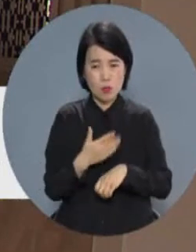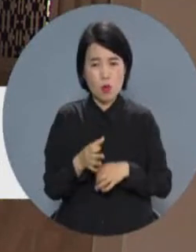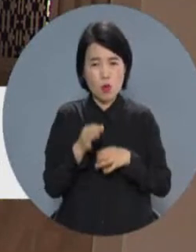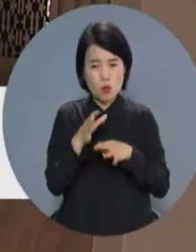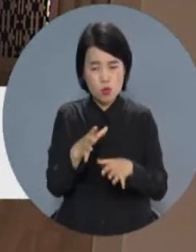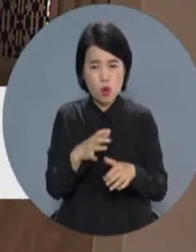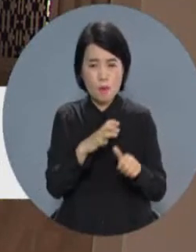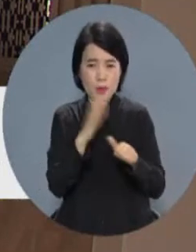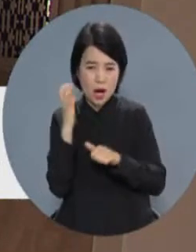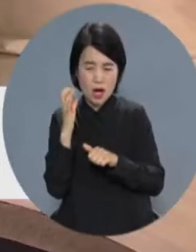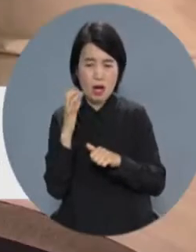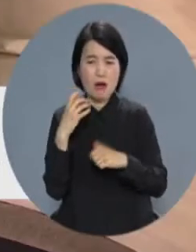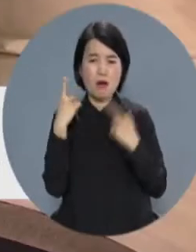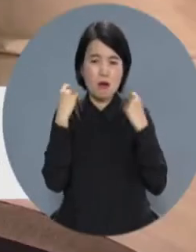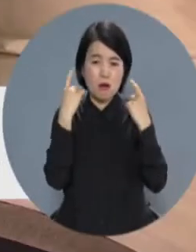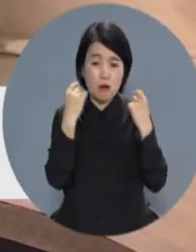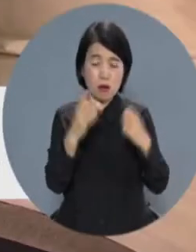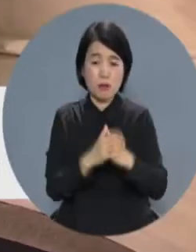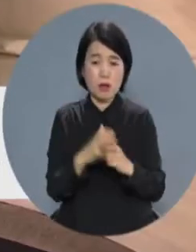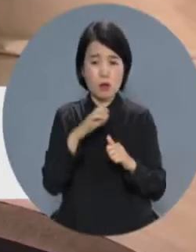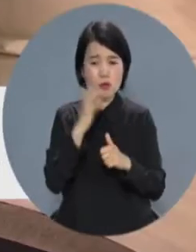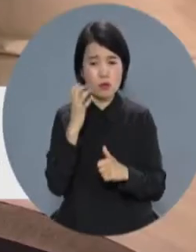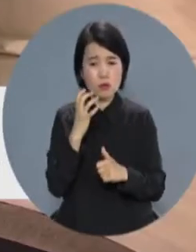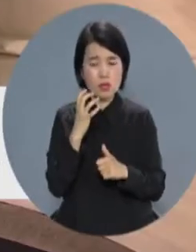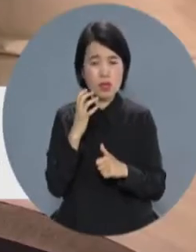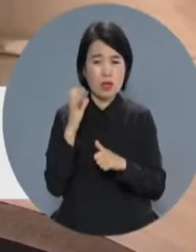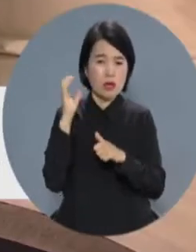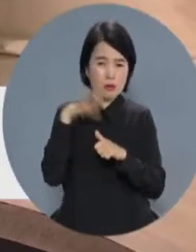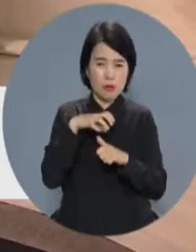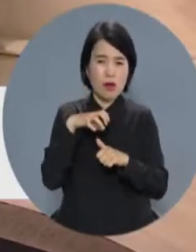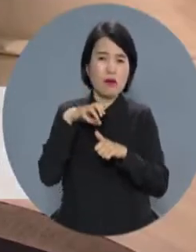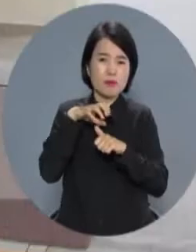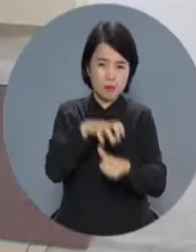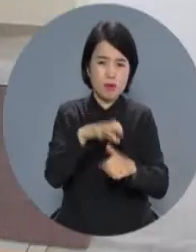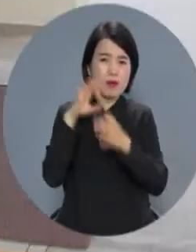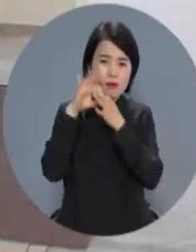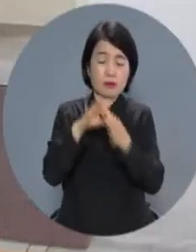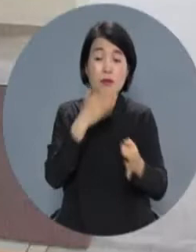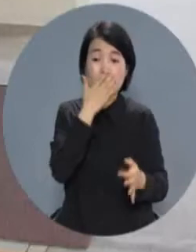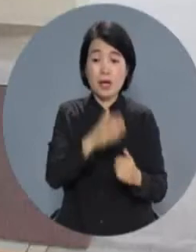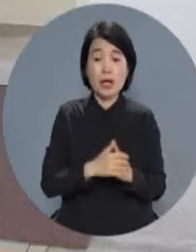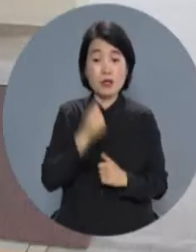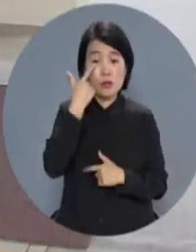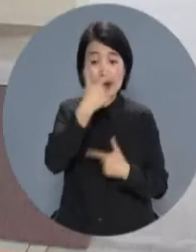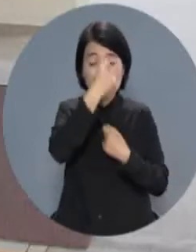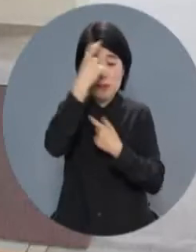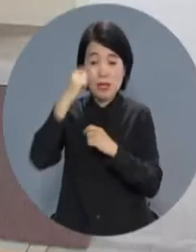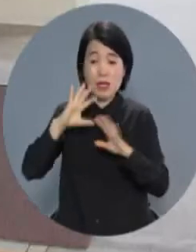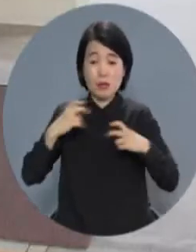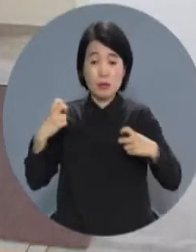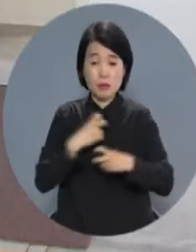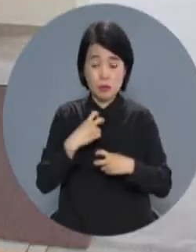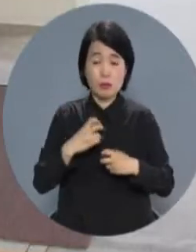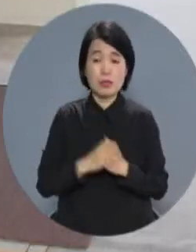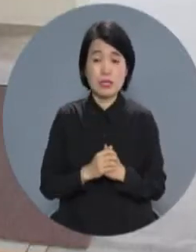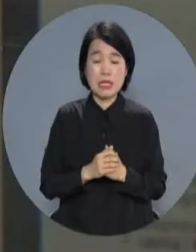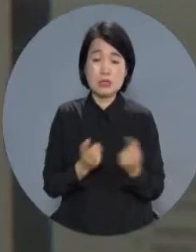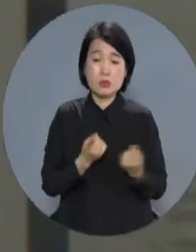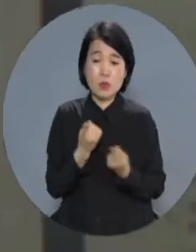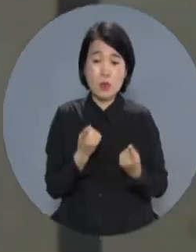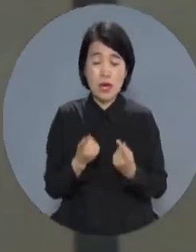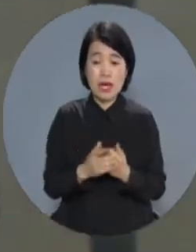있다는 우려도 여전해 규제가 이어질 수 있다는 관측도 나옵니다. 6개월 주기로 부동산 규제 지역을